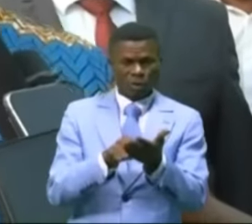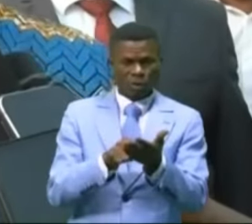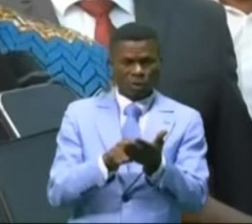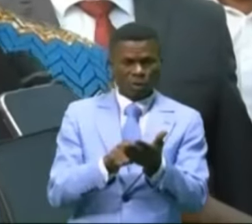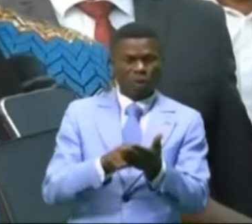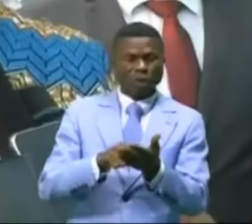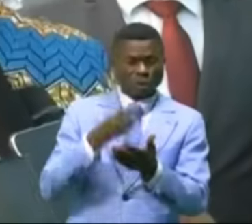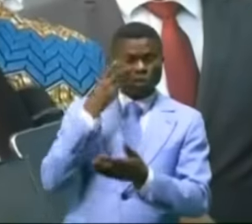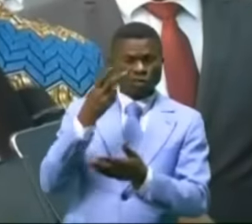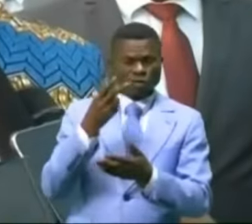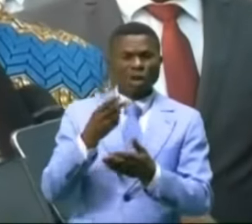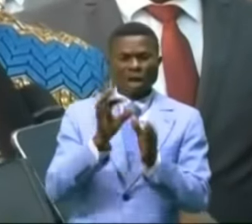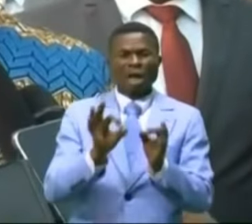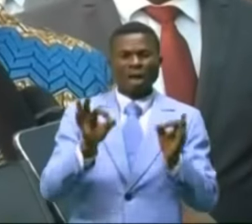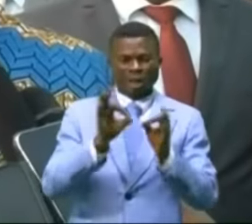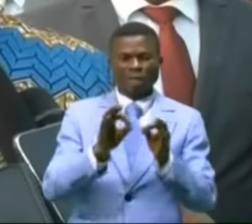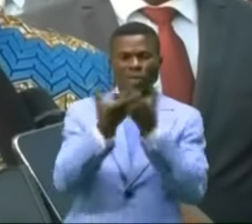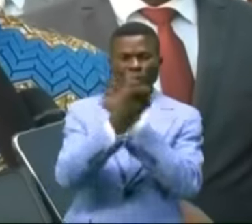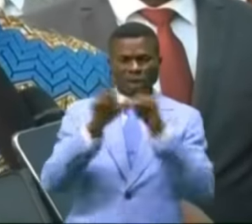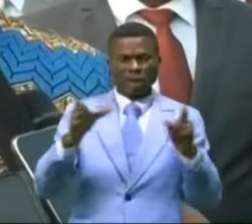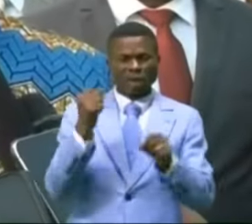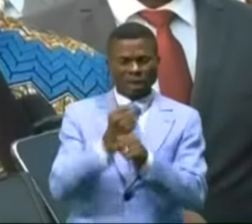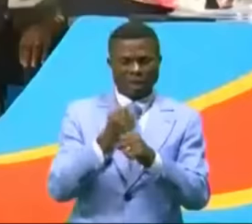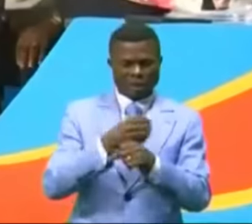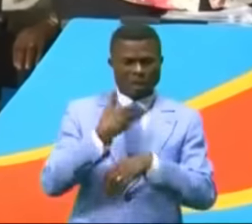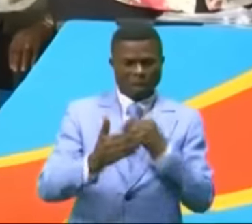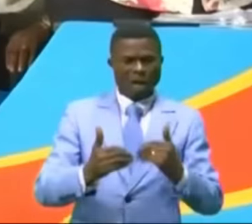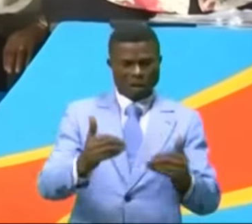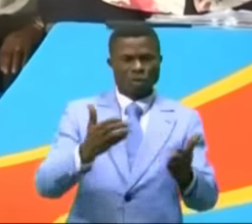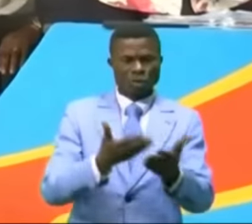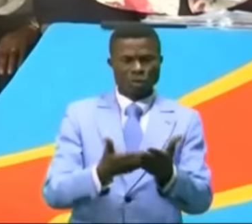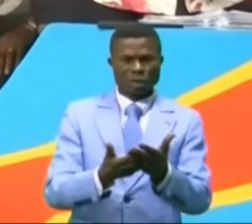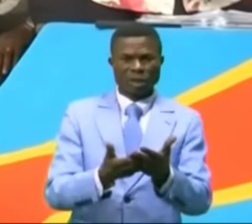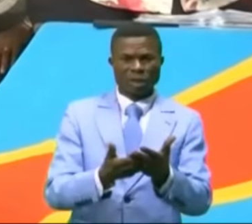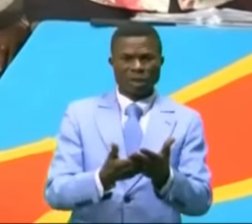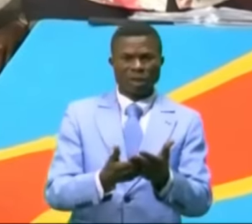juger bénins. Le même travail se fait à l'intérieur du pays.